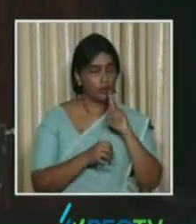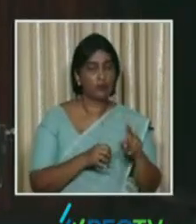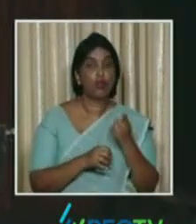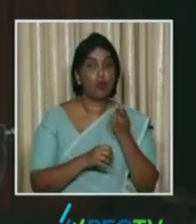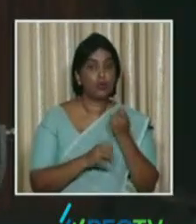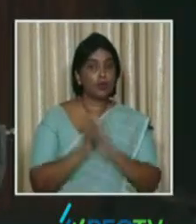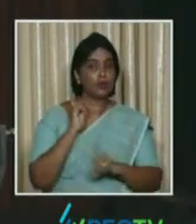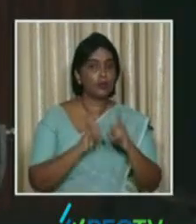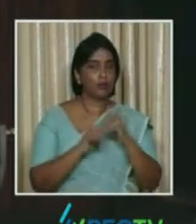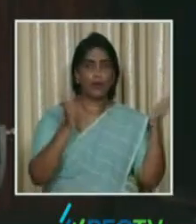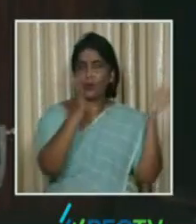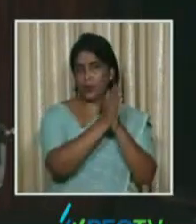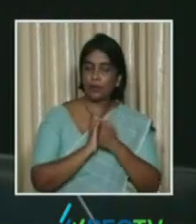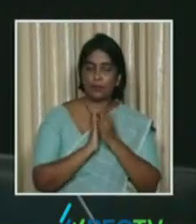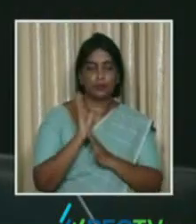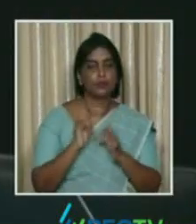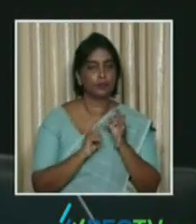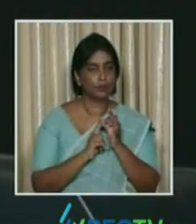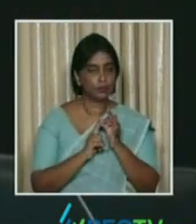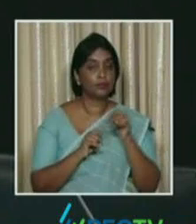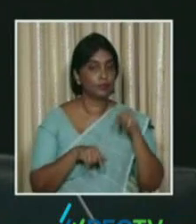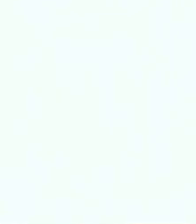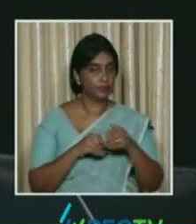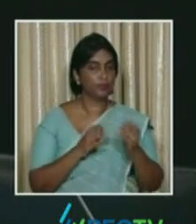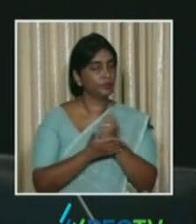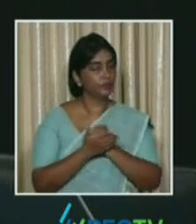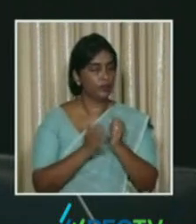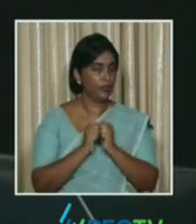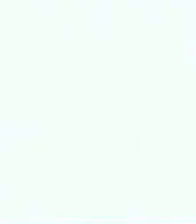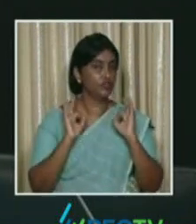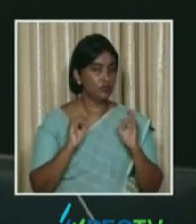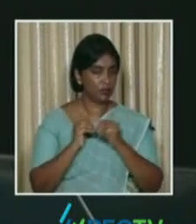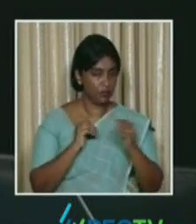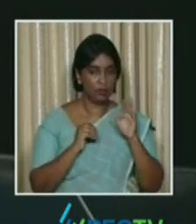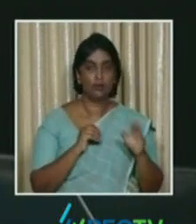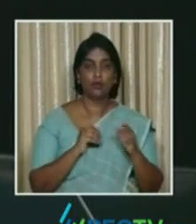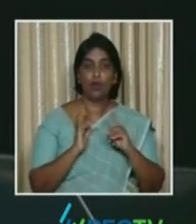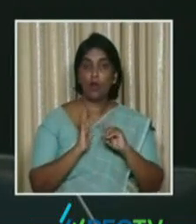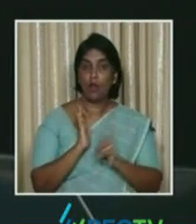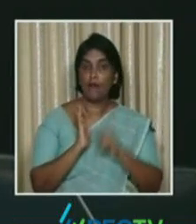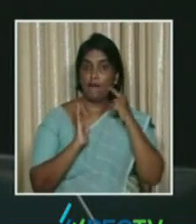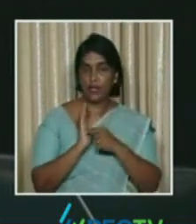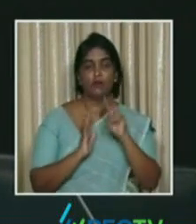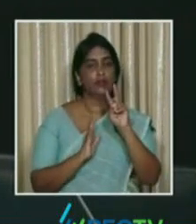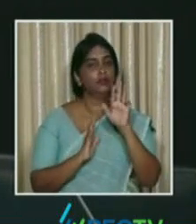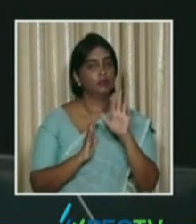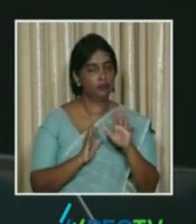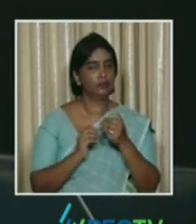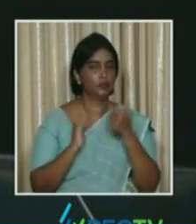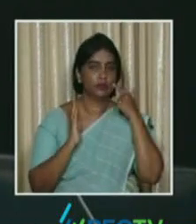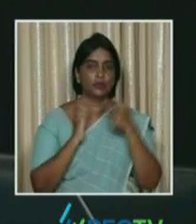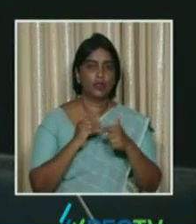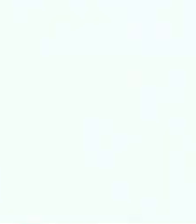මුදල් අමාත්‍යාංශයත් එක්ක විසඳ ගන්න තියෙන ප්‍රශ්නයක් මේ වෙනකොට සීලු කටයුතු සූදානම් කරගෙන යනවා සාමාන්‍ය පෙළ විභාගයේ 29 වෙනිදා පවත්වන්න